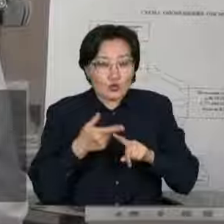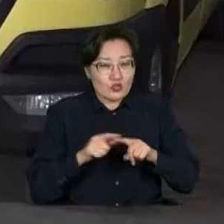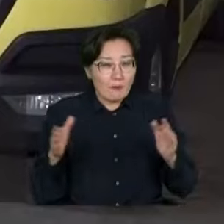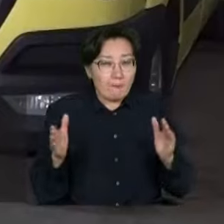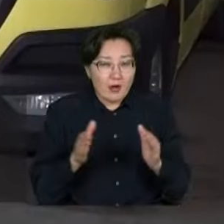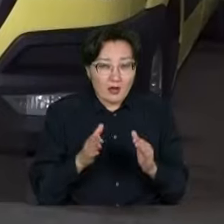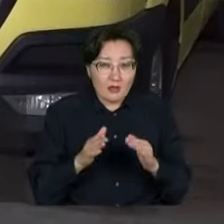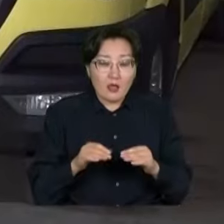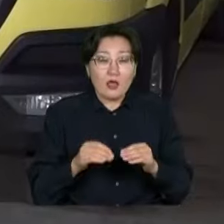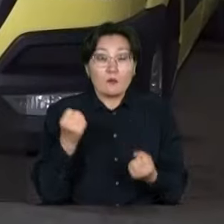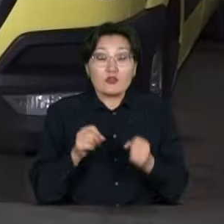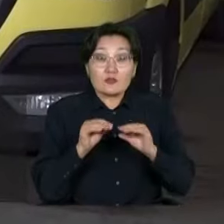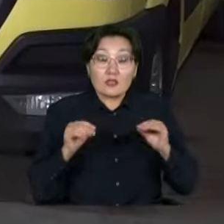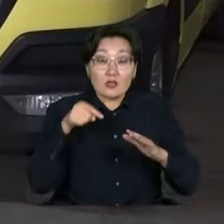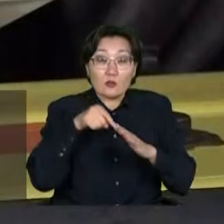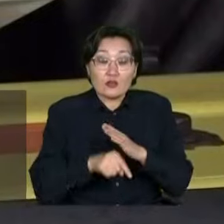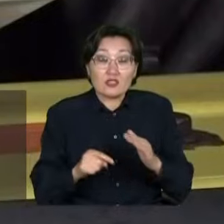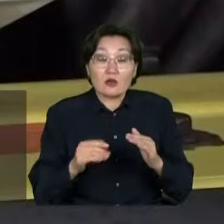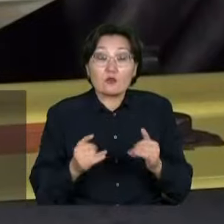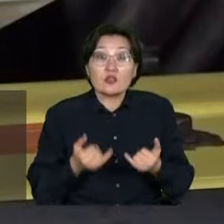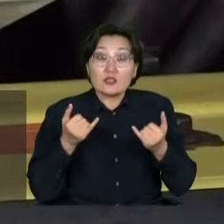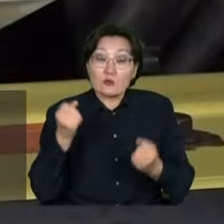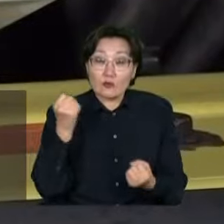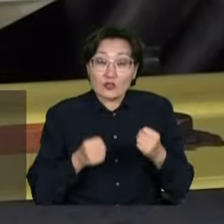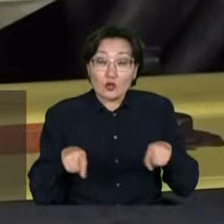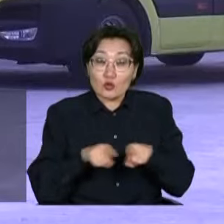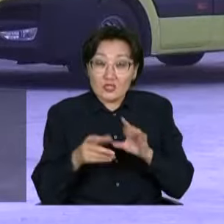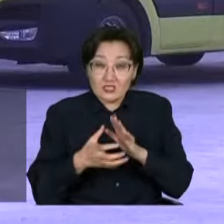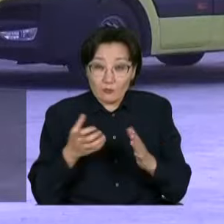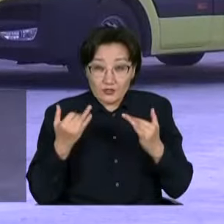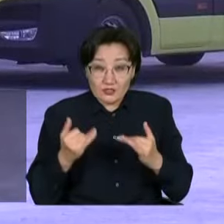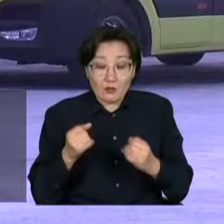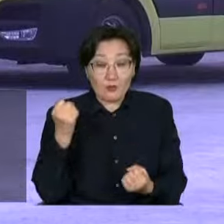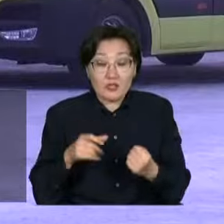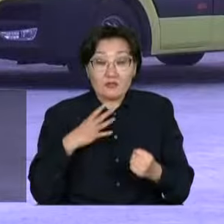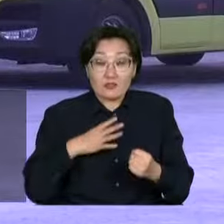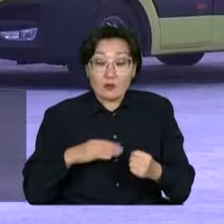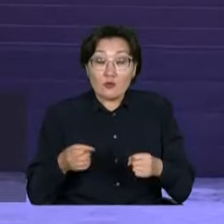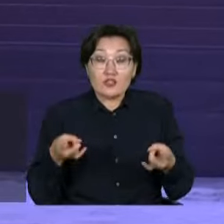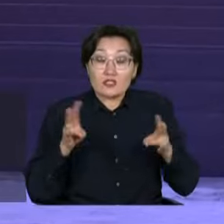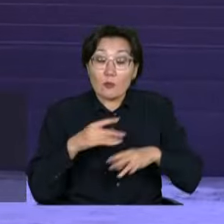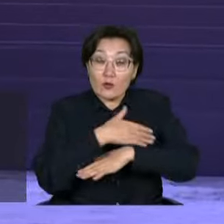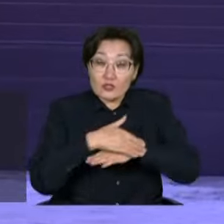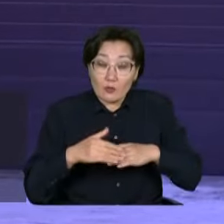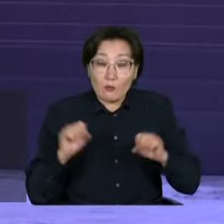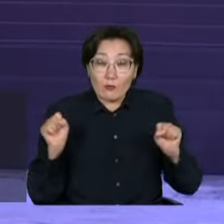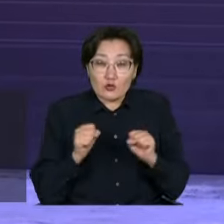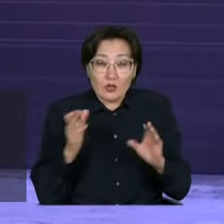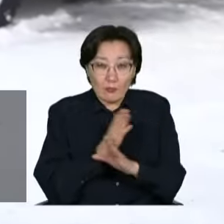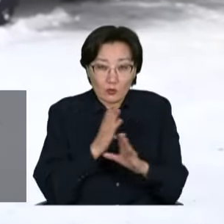маленькие. Парковочных мест внутри гаража для машин скорой тоже не хватает. Сейчас водители вынуждены парковаться на улице в морозную